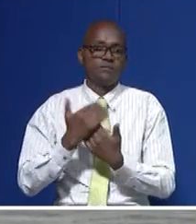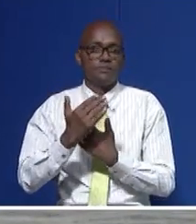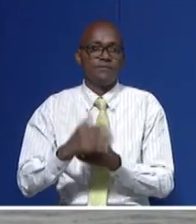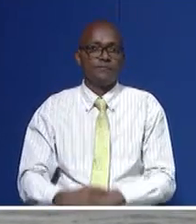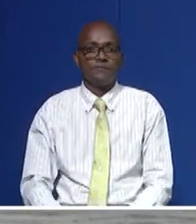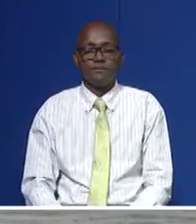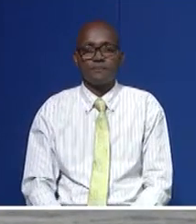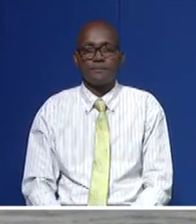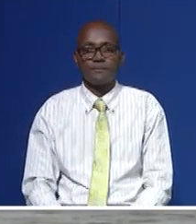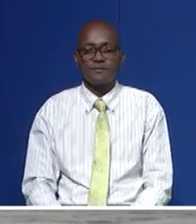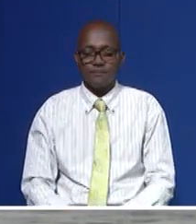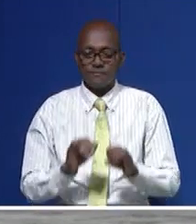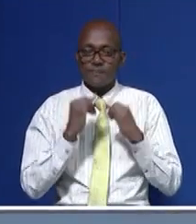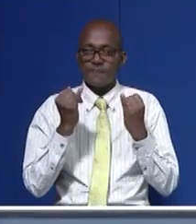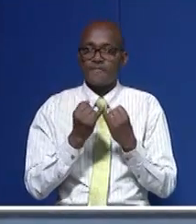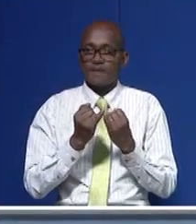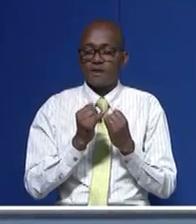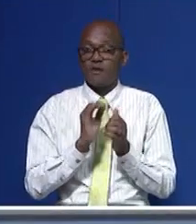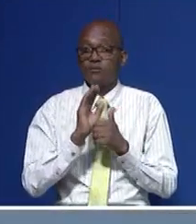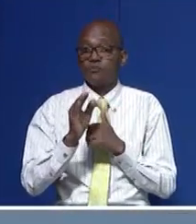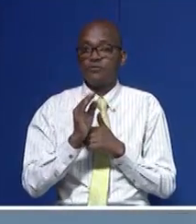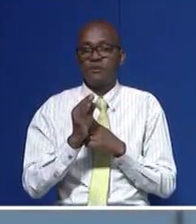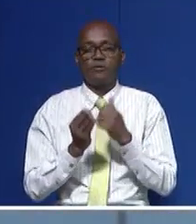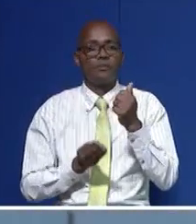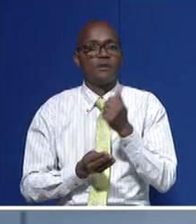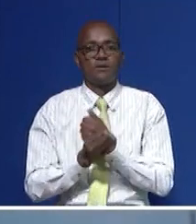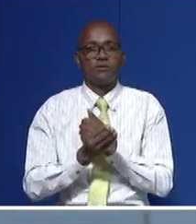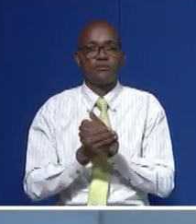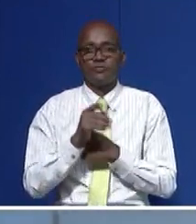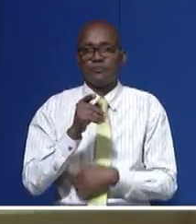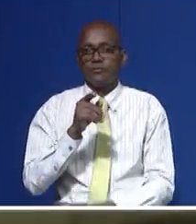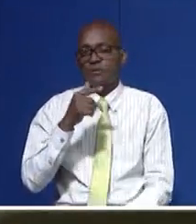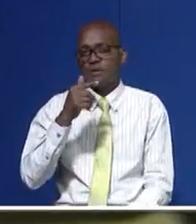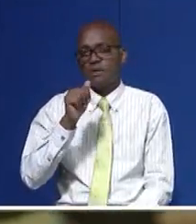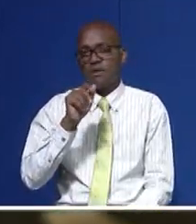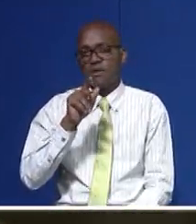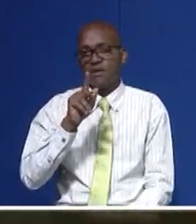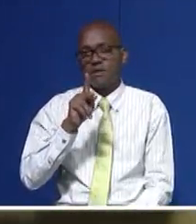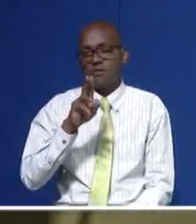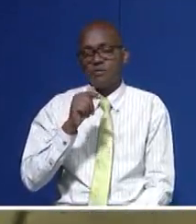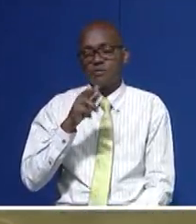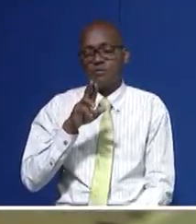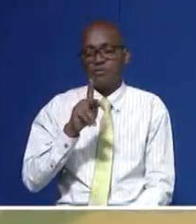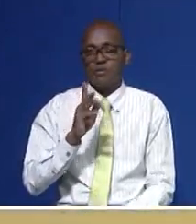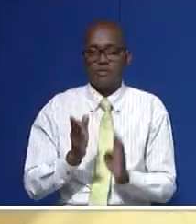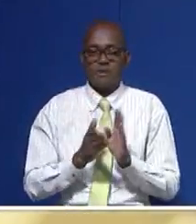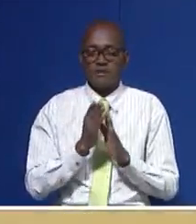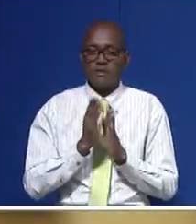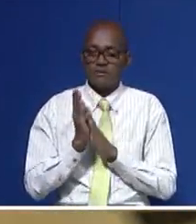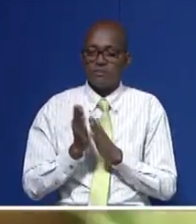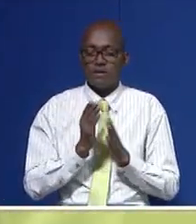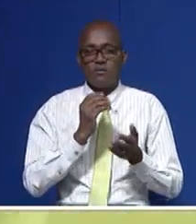Taasisi ya kuzuia na kupambana na rushwa Takukuru imeshaanza mchakato wa kuweka mpango kazi kuzuia rushwa kipindi hiki nchi